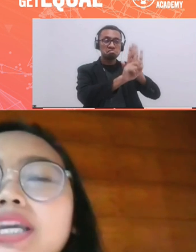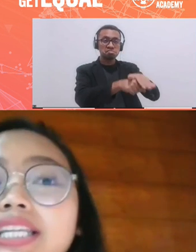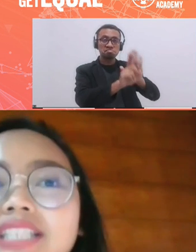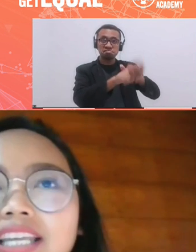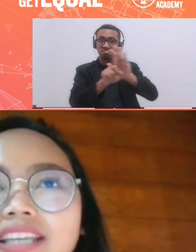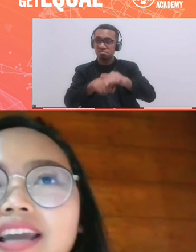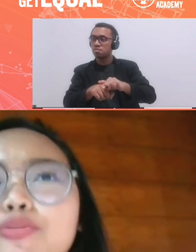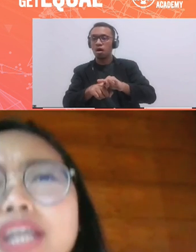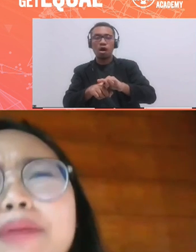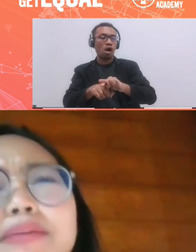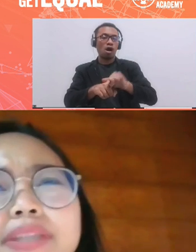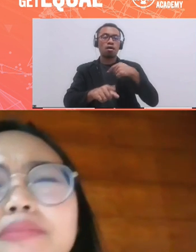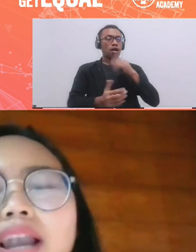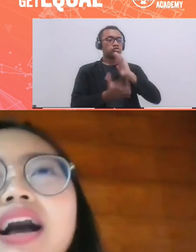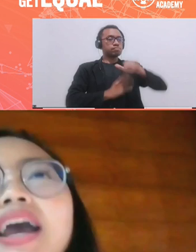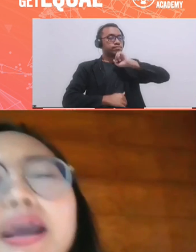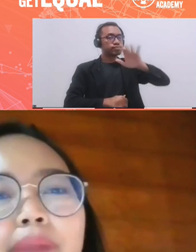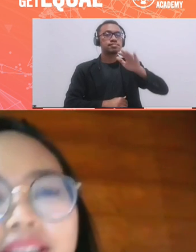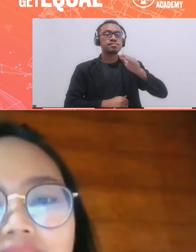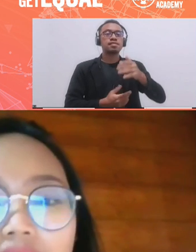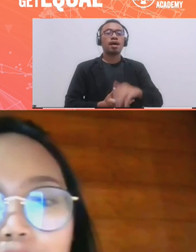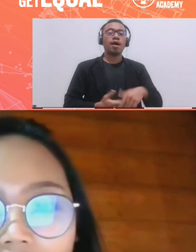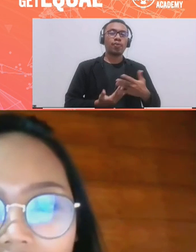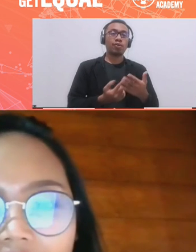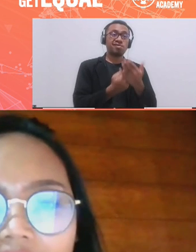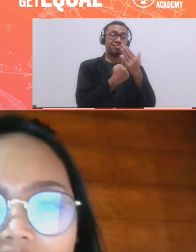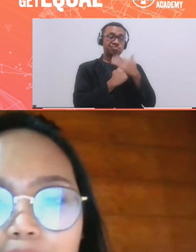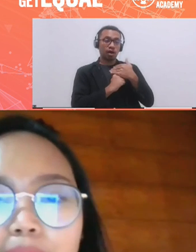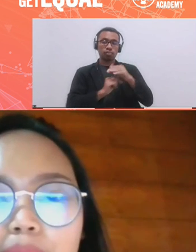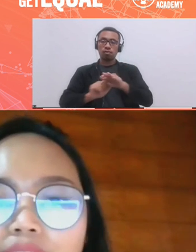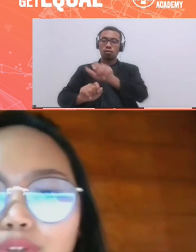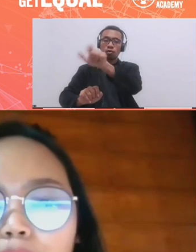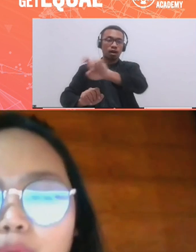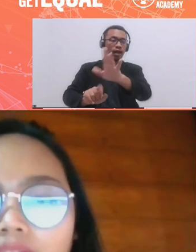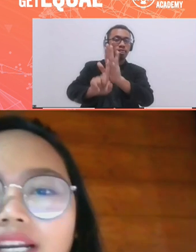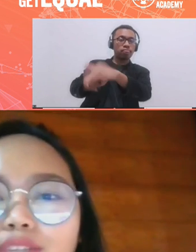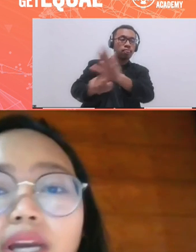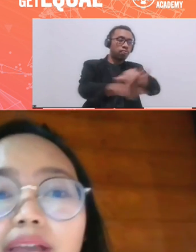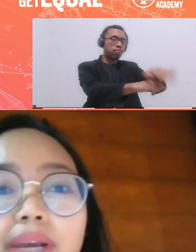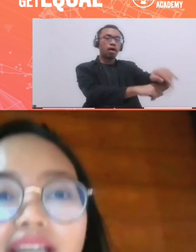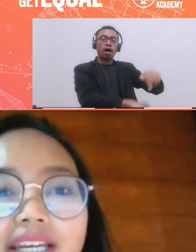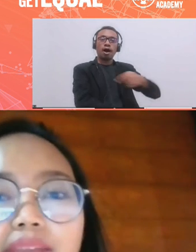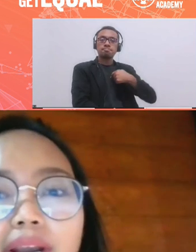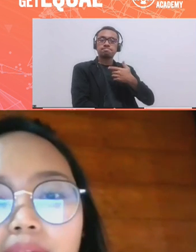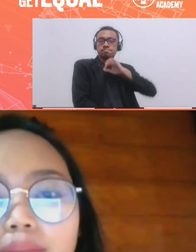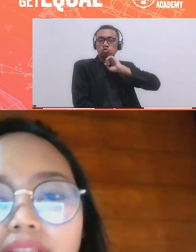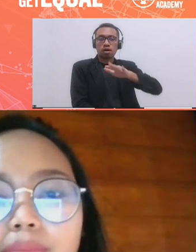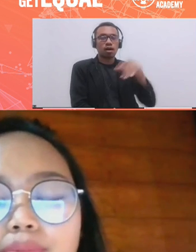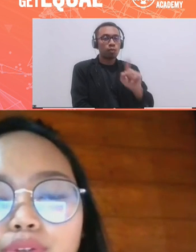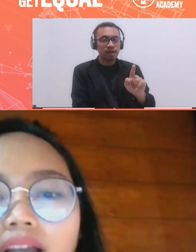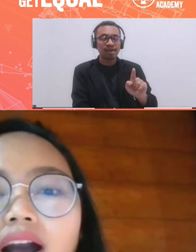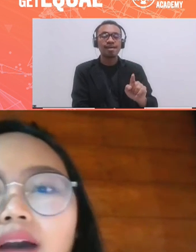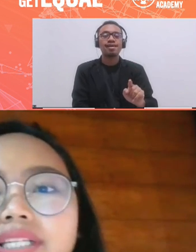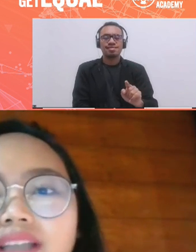itu bagi diri sendiri dan mungkin yang paling penting malah empati terhadap orang lain. Akhirnya teman-teman berani untuk bersuara dan itu adalah bagian dari bagaimana